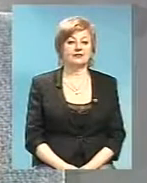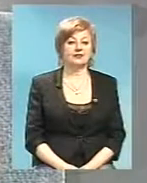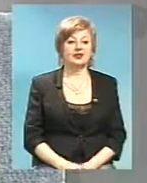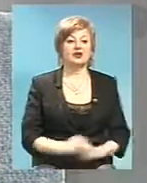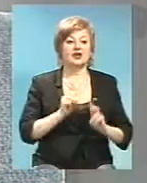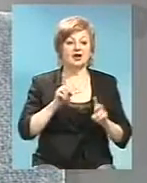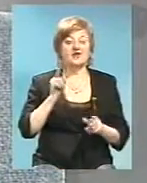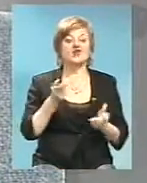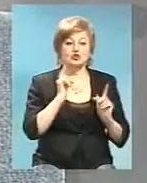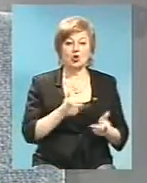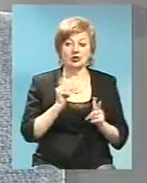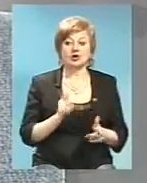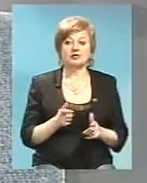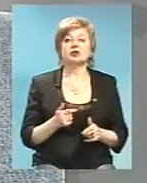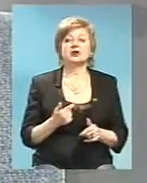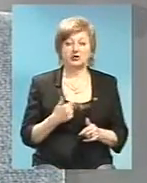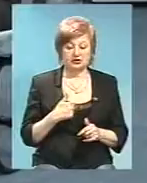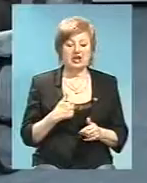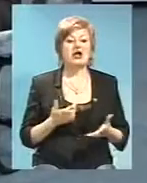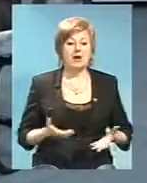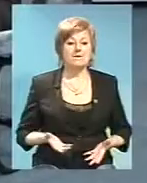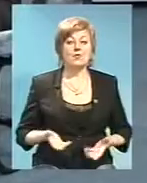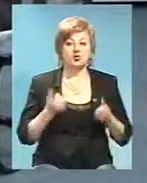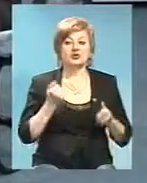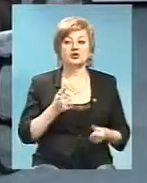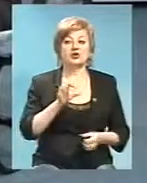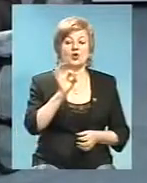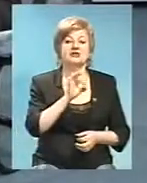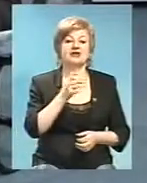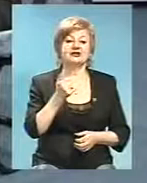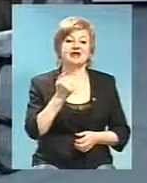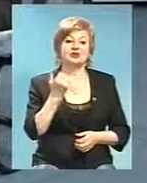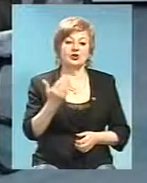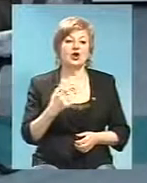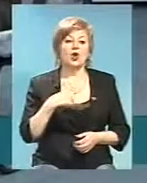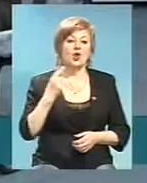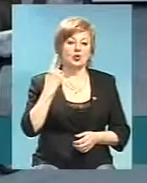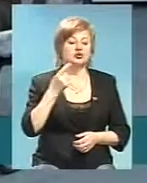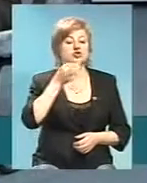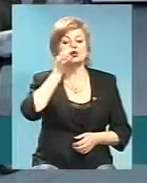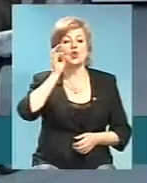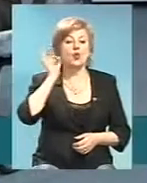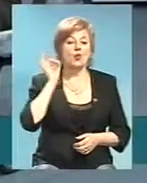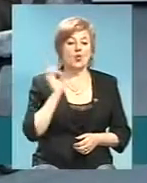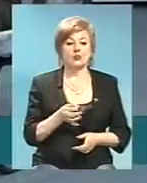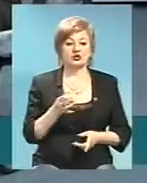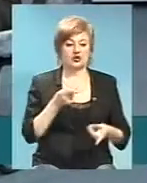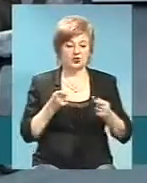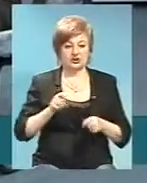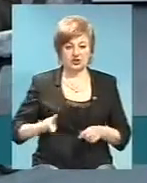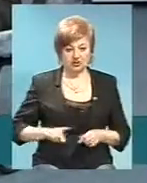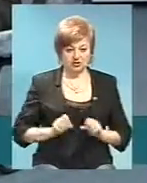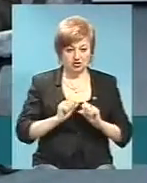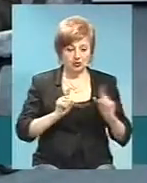Як ви погоджуєтесь, пані Наталія? Я, звісно, підтримую. Оксана Анатоліївна – це один із наших досвідчених таких керівників, яка тривалий